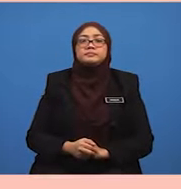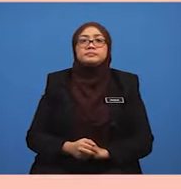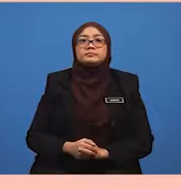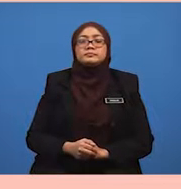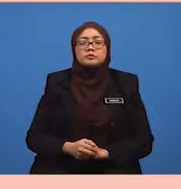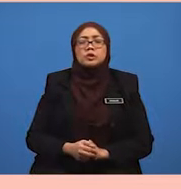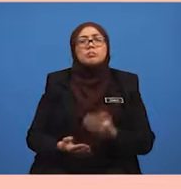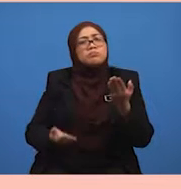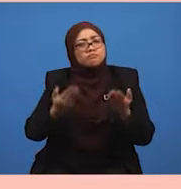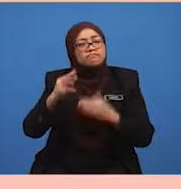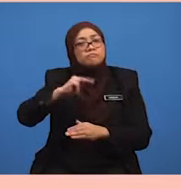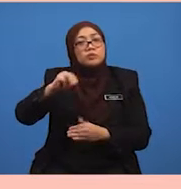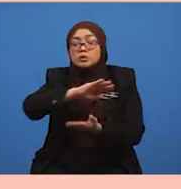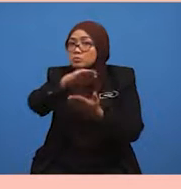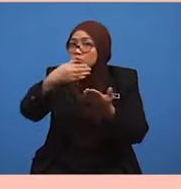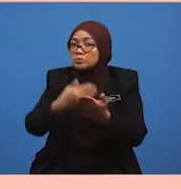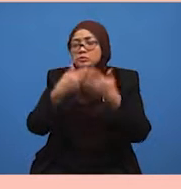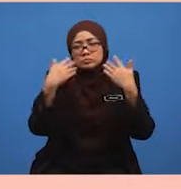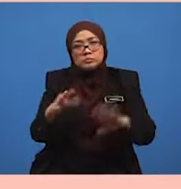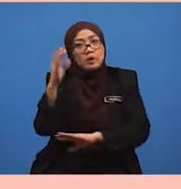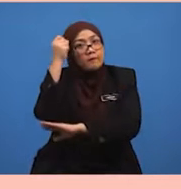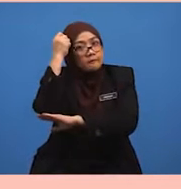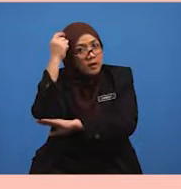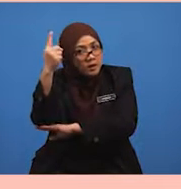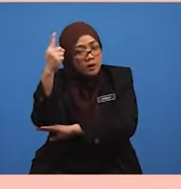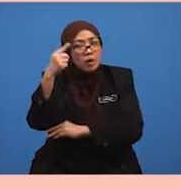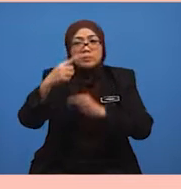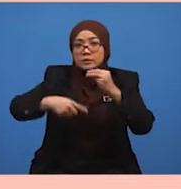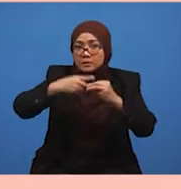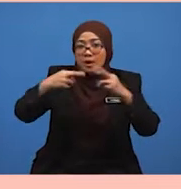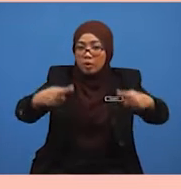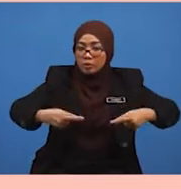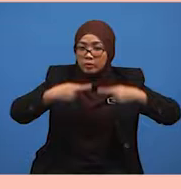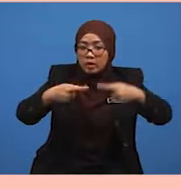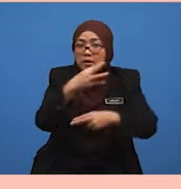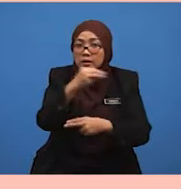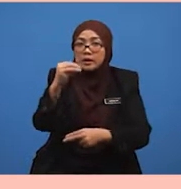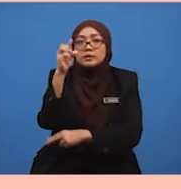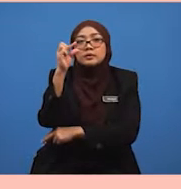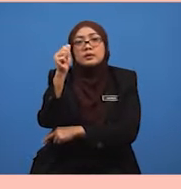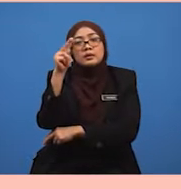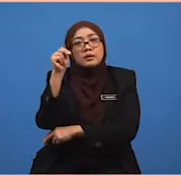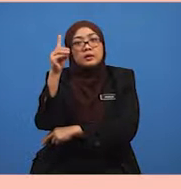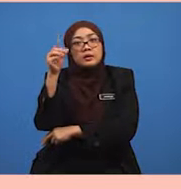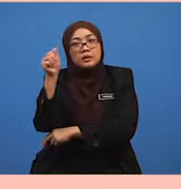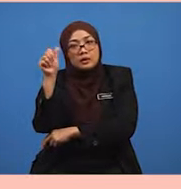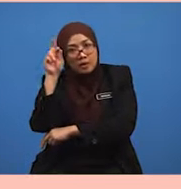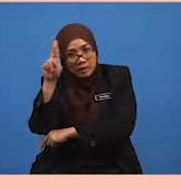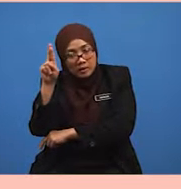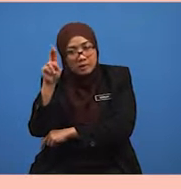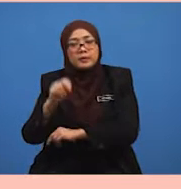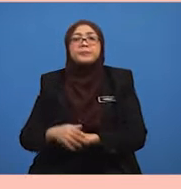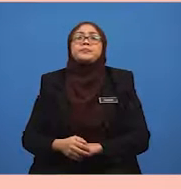faham tentang roda dan ganda. Mari kita teruskan dengan mesin